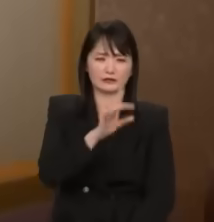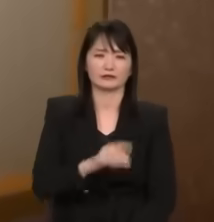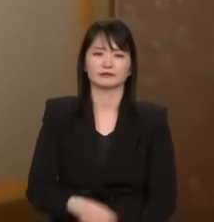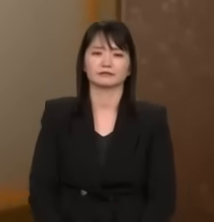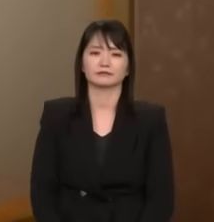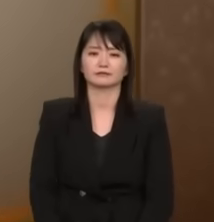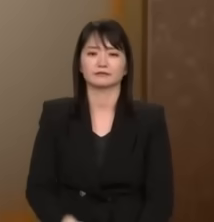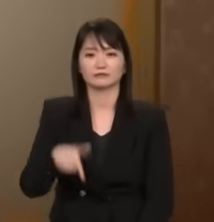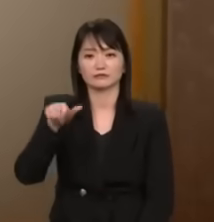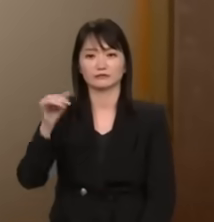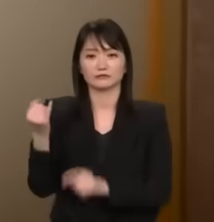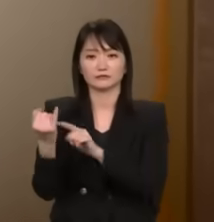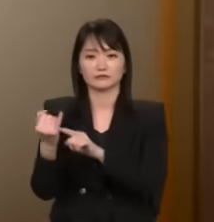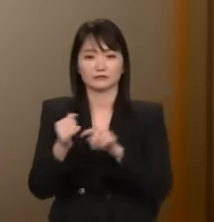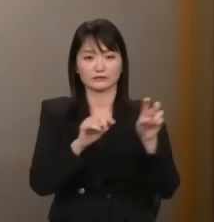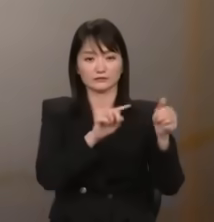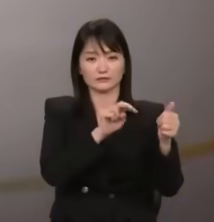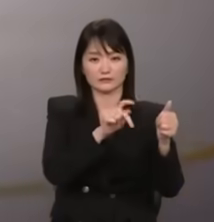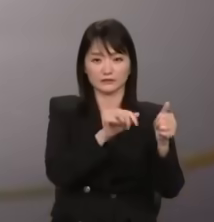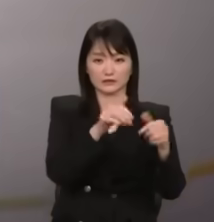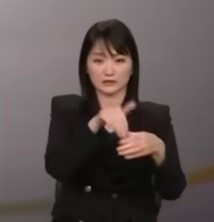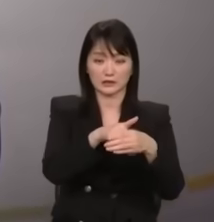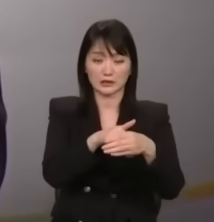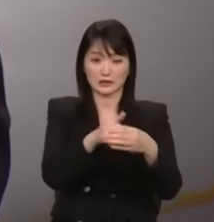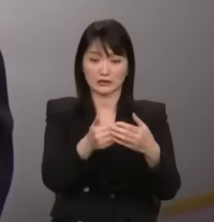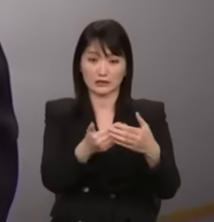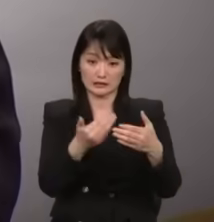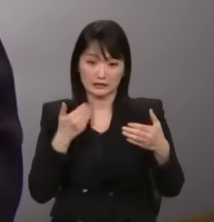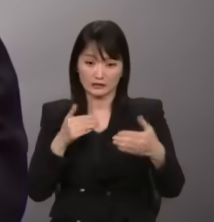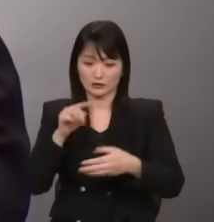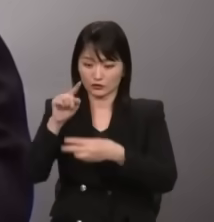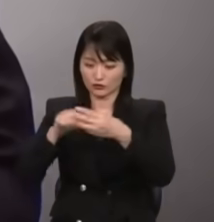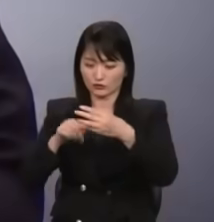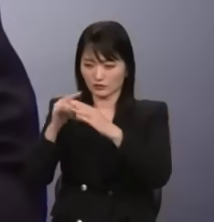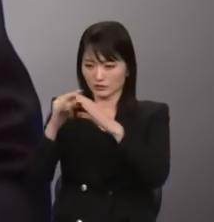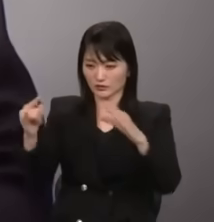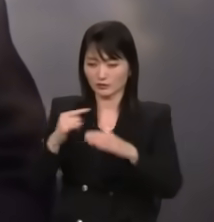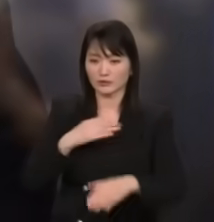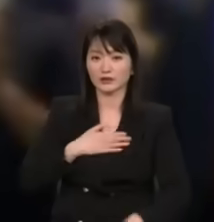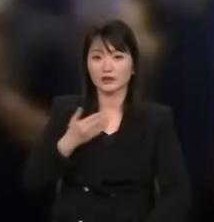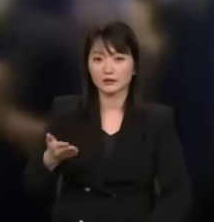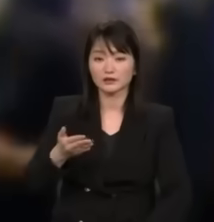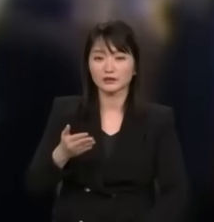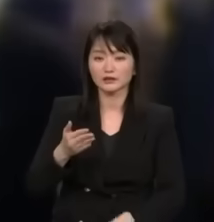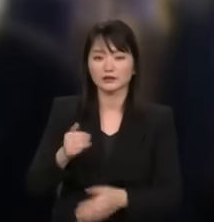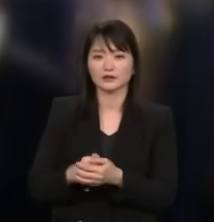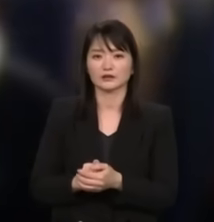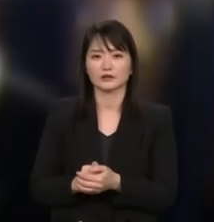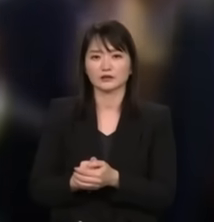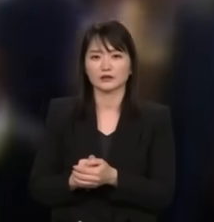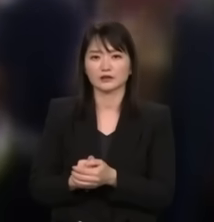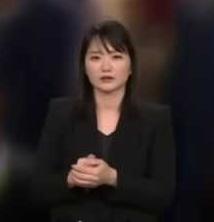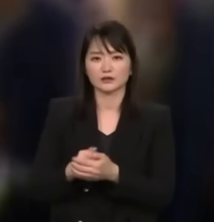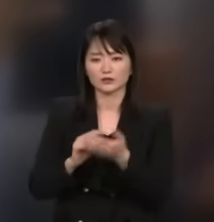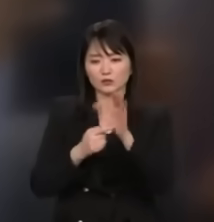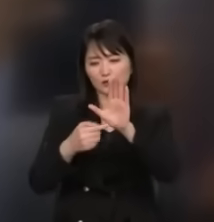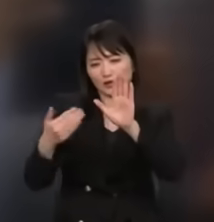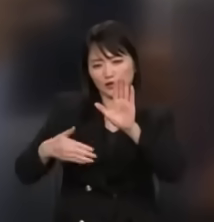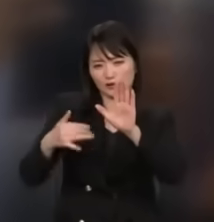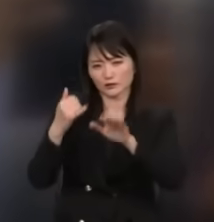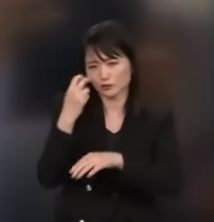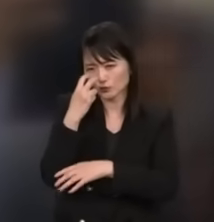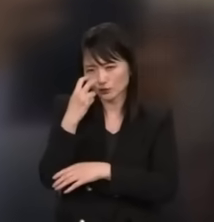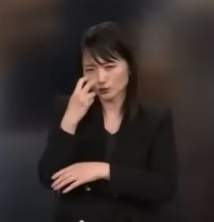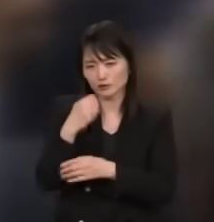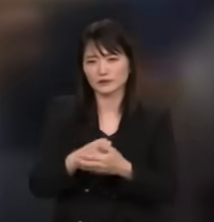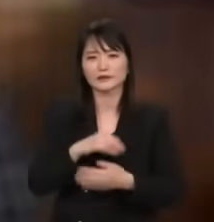강 씨는 명 씨가 대선 직전 윤석열 캠프에 보고했다는 비공표 여론조사도 연령별 투표율에 가중치를